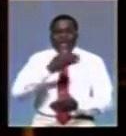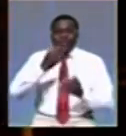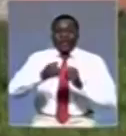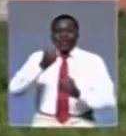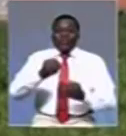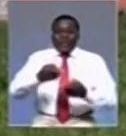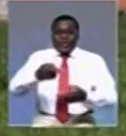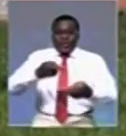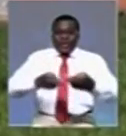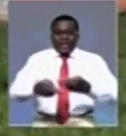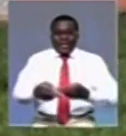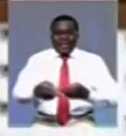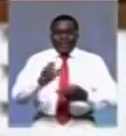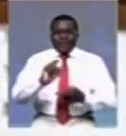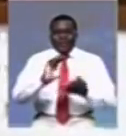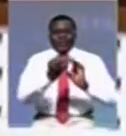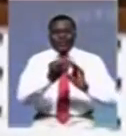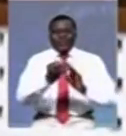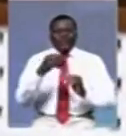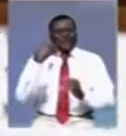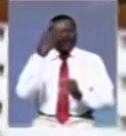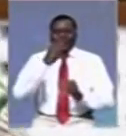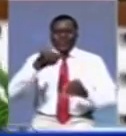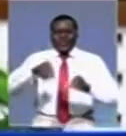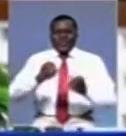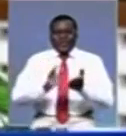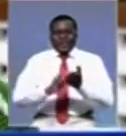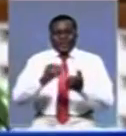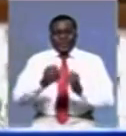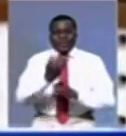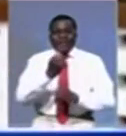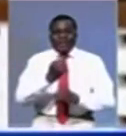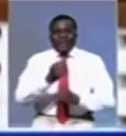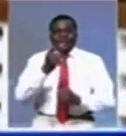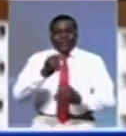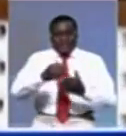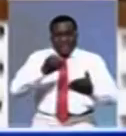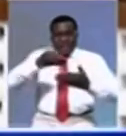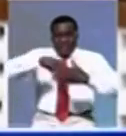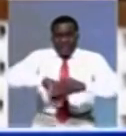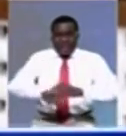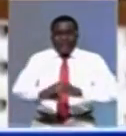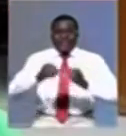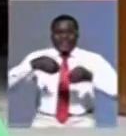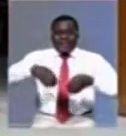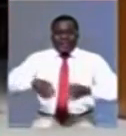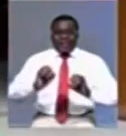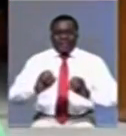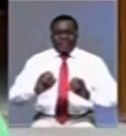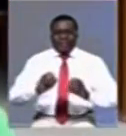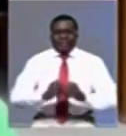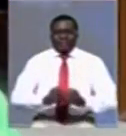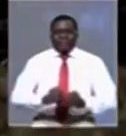meilleurs relais. Nous sommes devant un joyau ce matin, et ceci à la veille de la rentrée des classes.